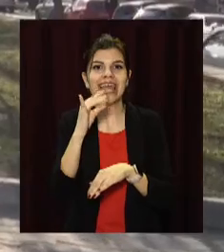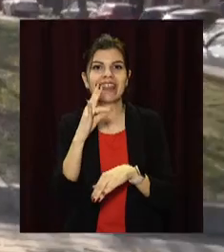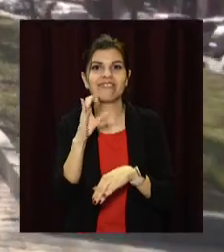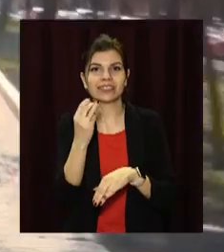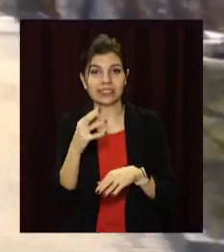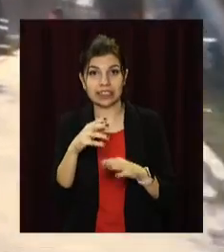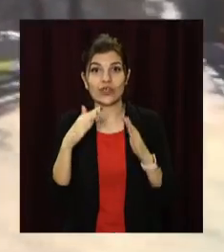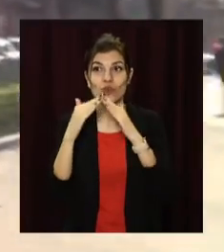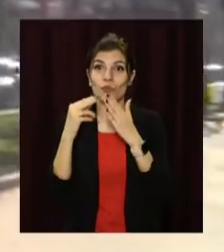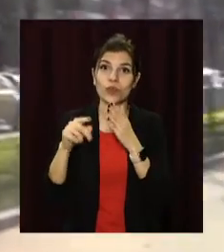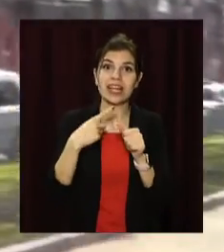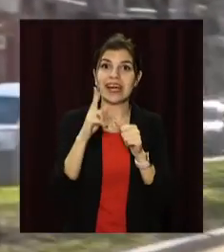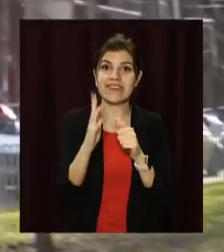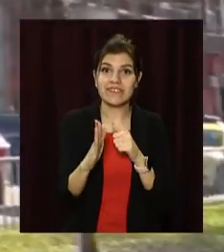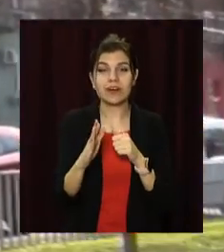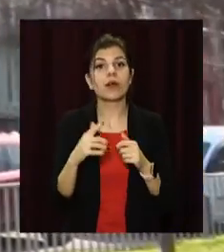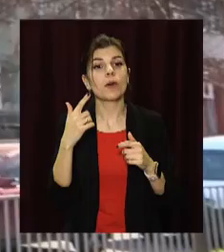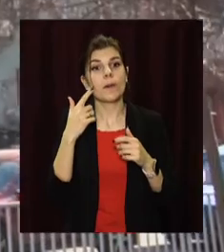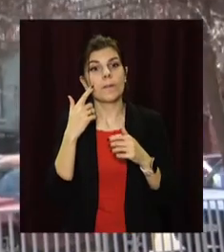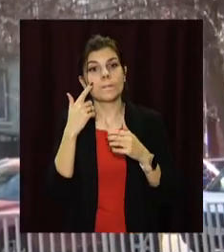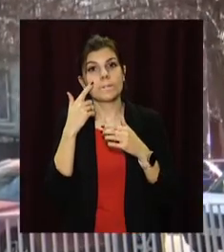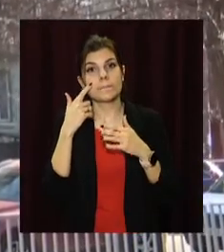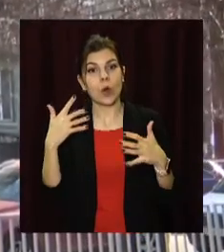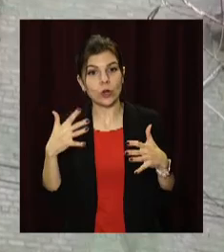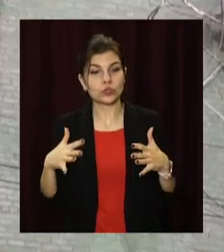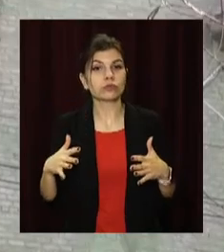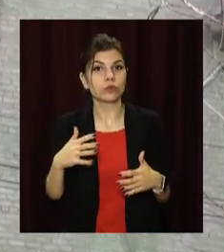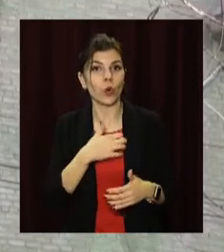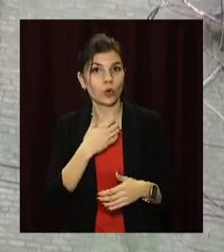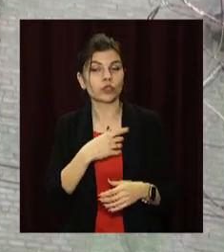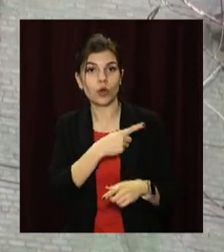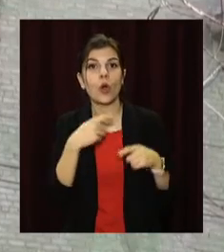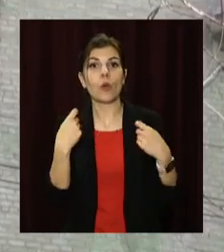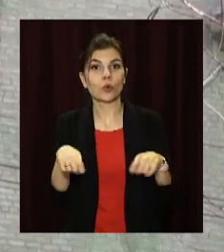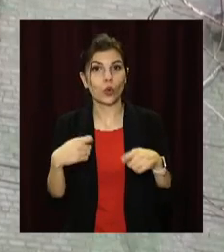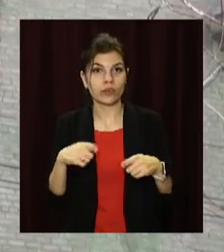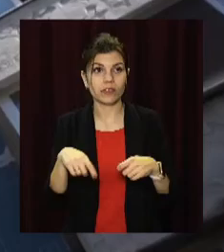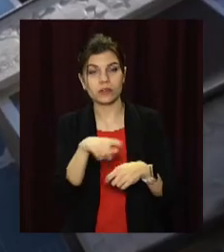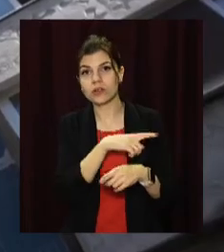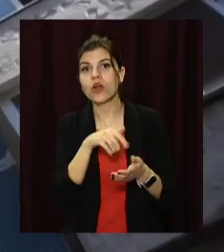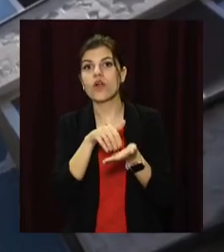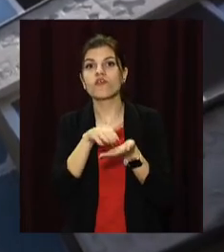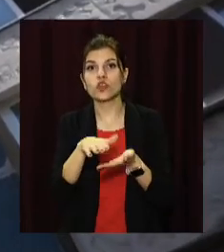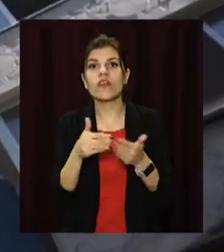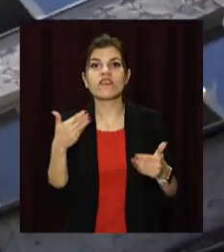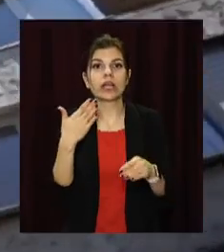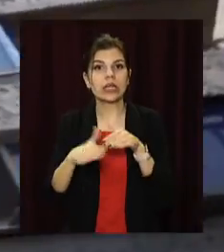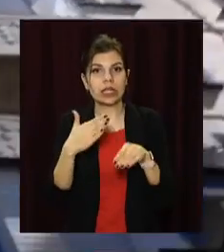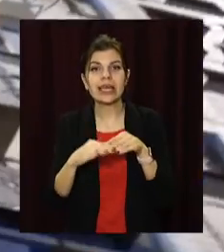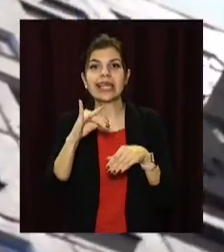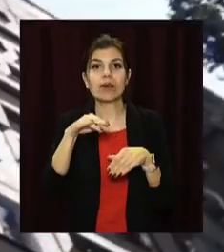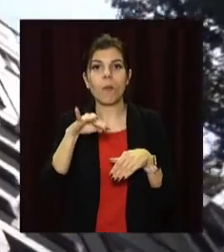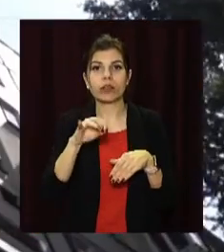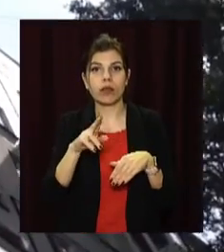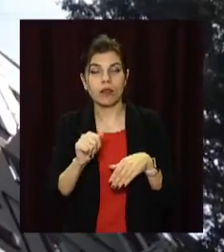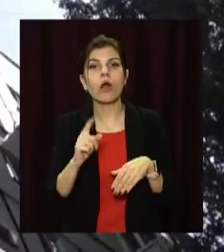придбати будинок або квартиру, більше, ніж самого житла. Відтак продавці нерухомості відмовляються від кредитів та іпотек,